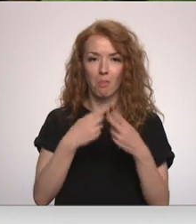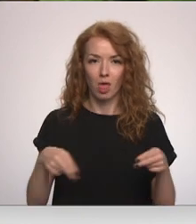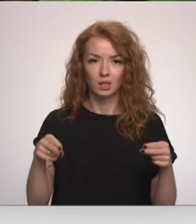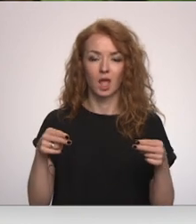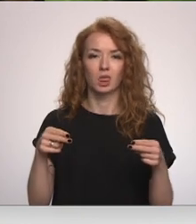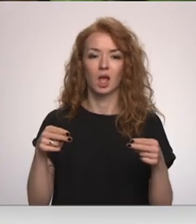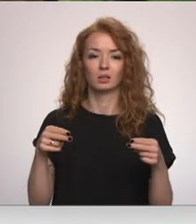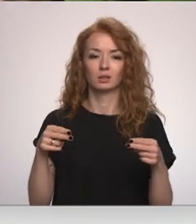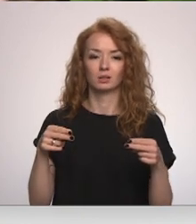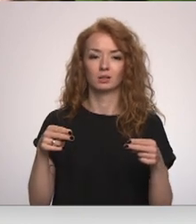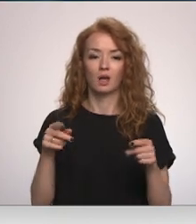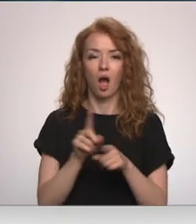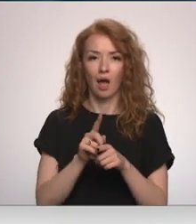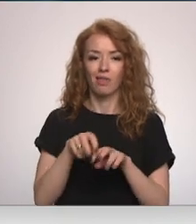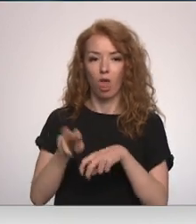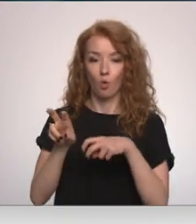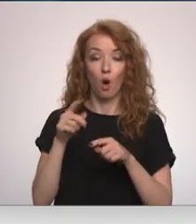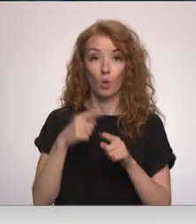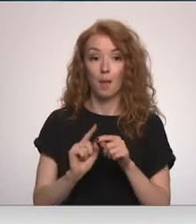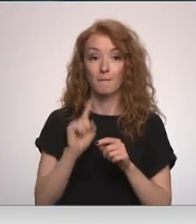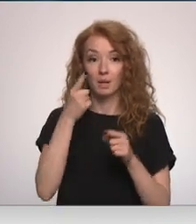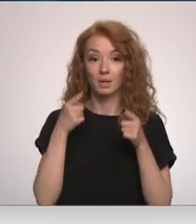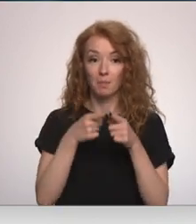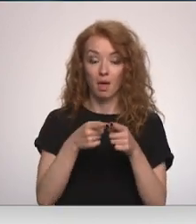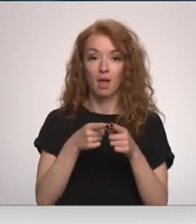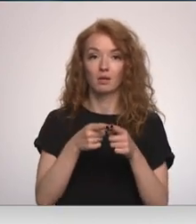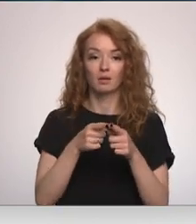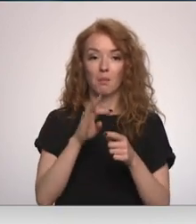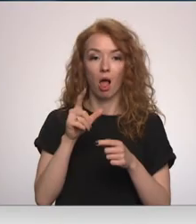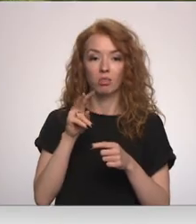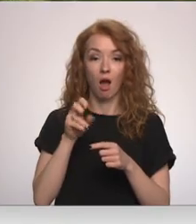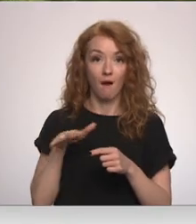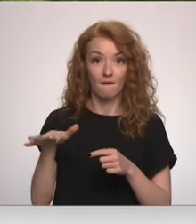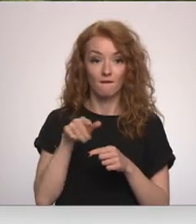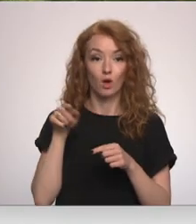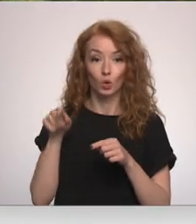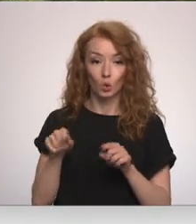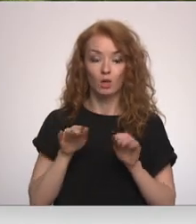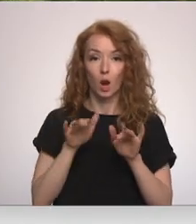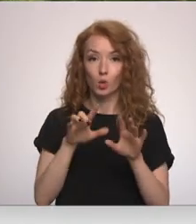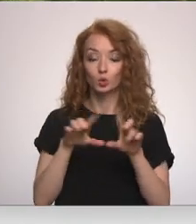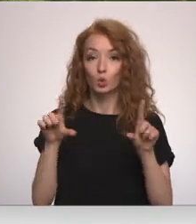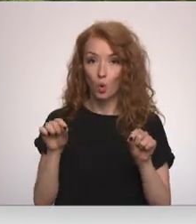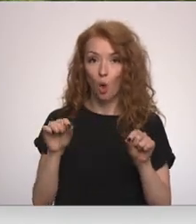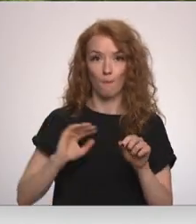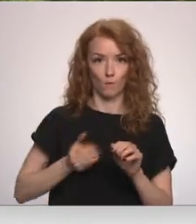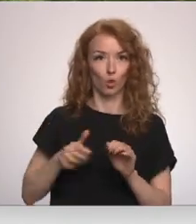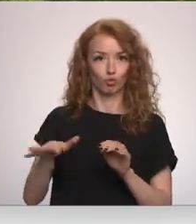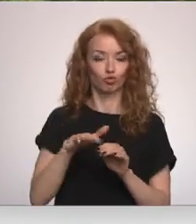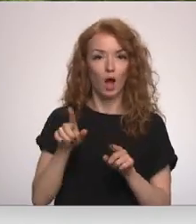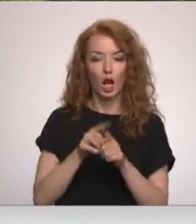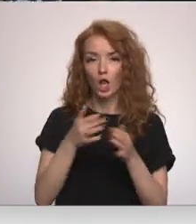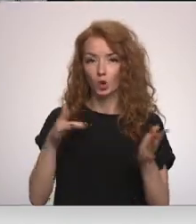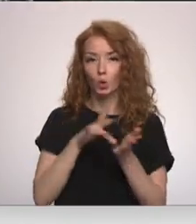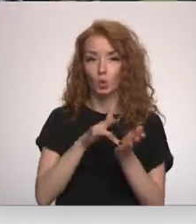Mercedesi, nu, ar Jaguāru. Pirmais galamērķis bija Malnava, kur muižas teritorijā darbojas skola, gan arī izveidoti dažādi